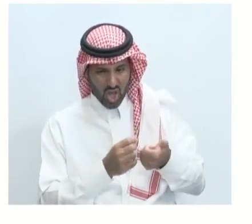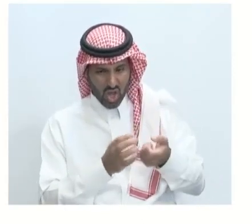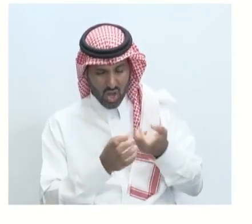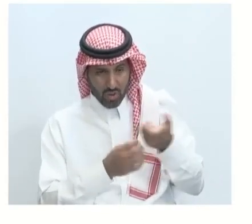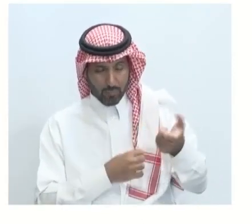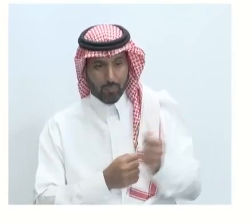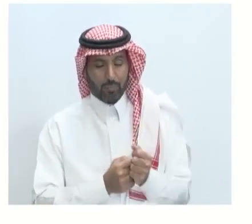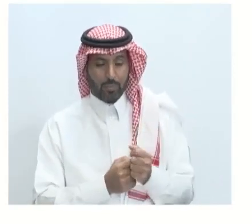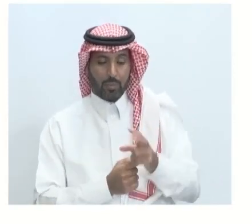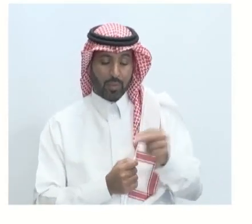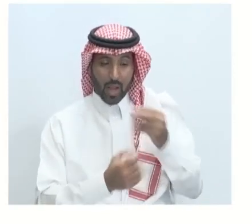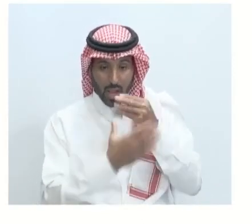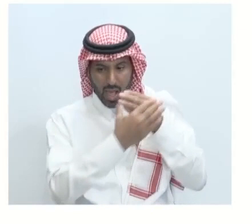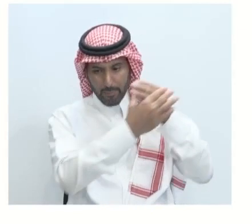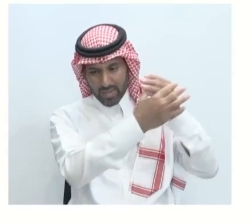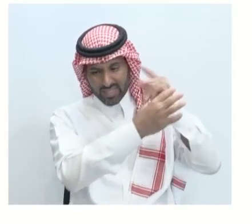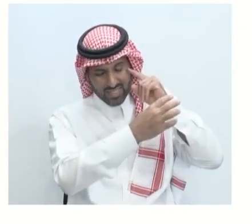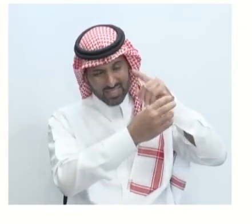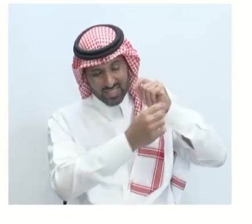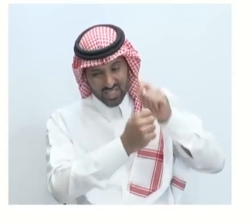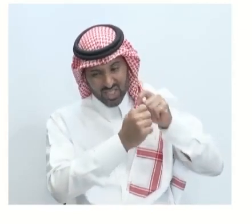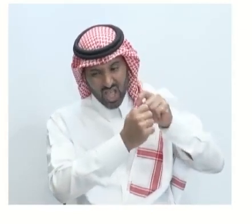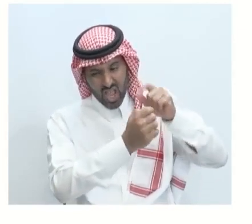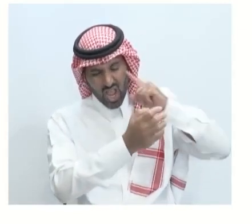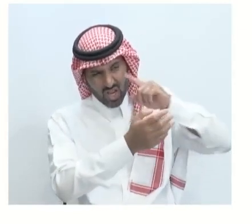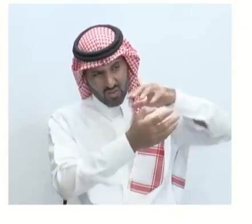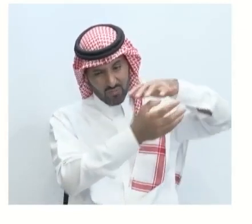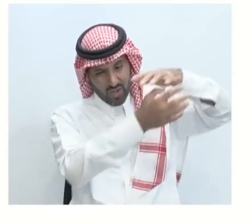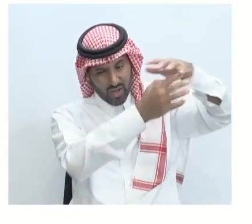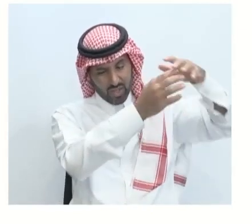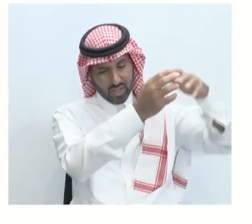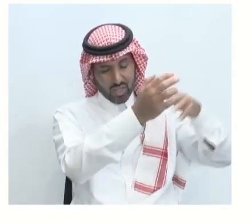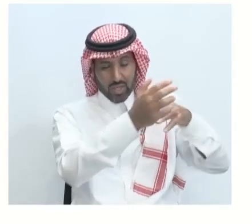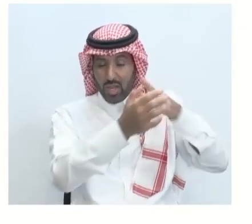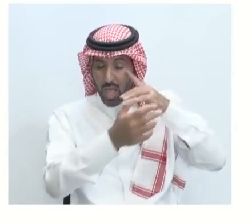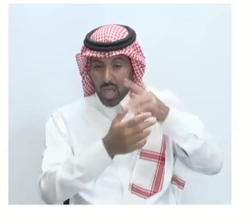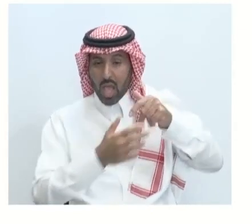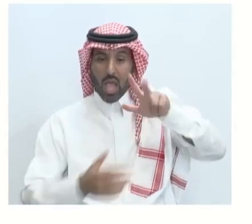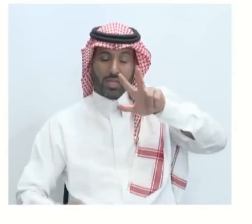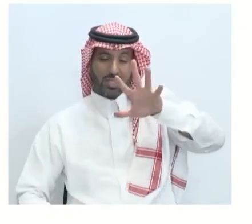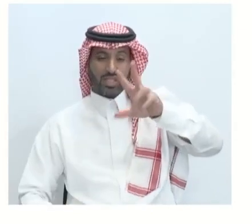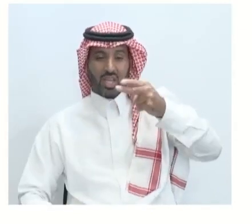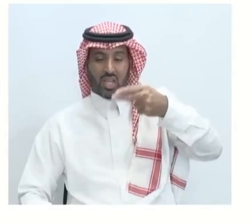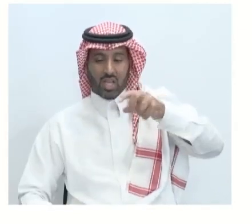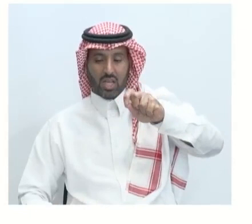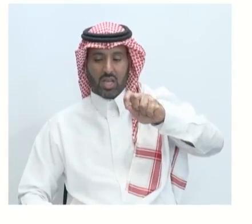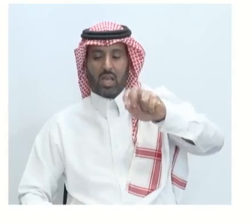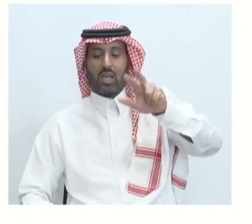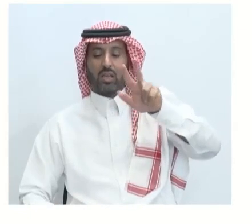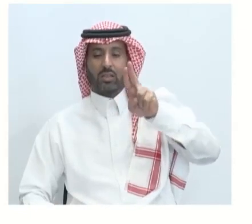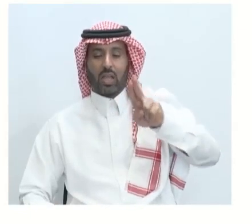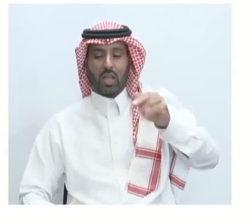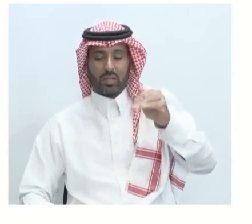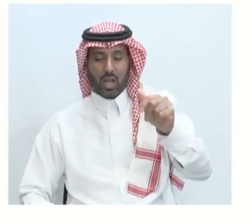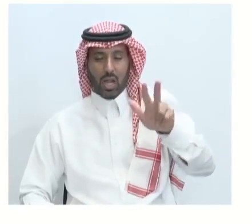القمر الصناعي الفلكي للاشعه تحت الحمراء ما يرمز له او اختصارا لاي